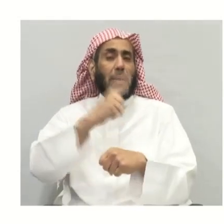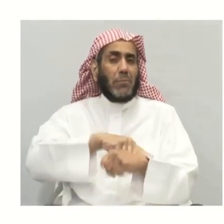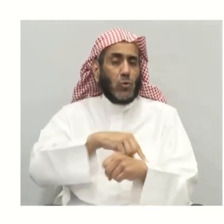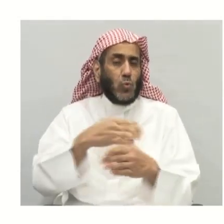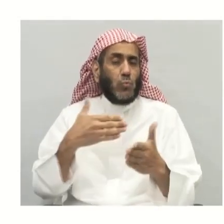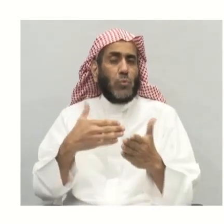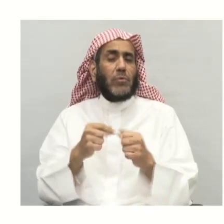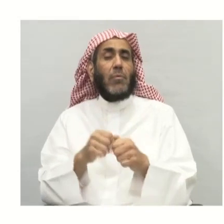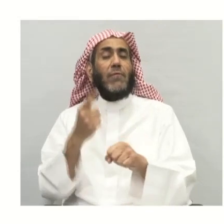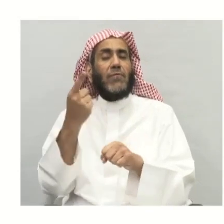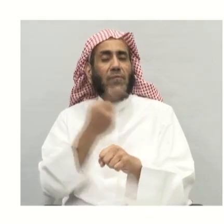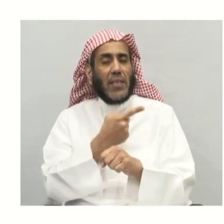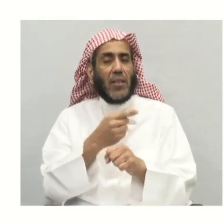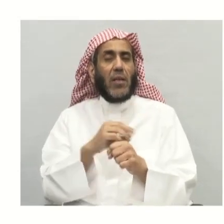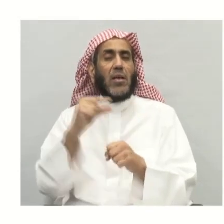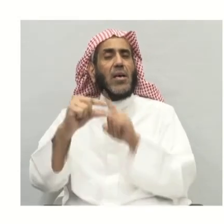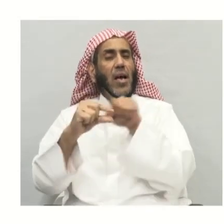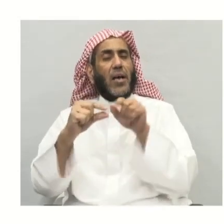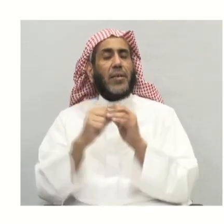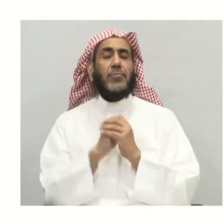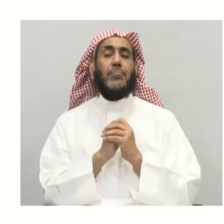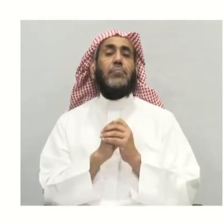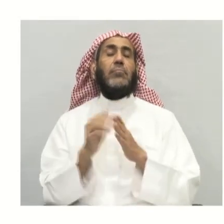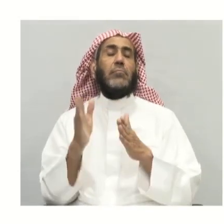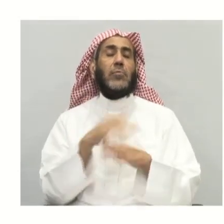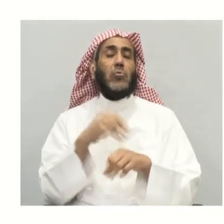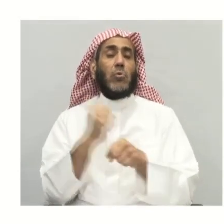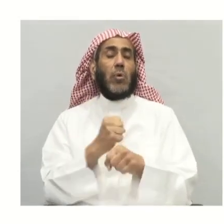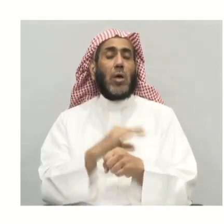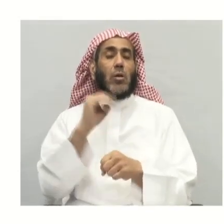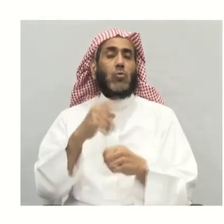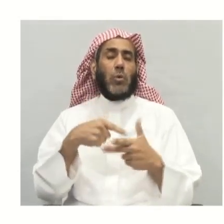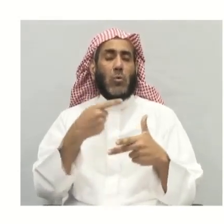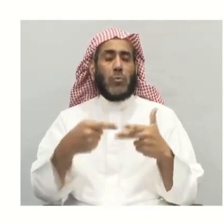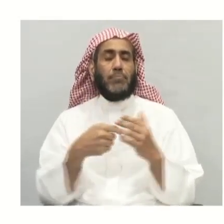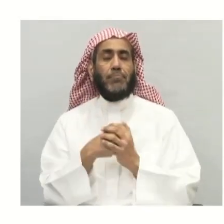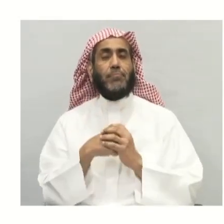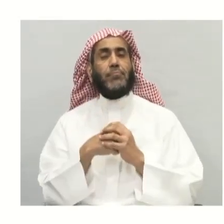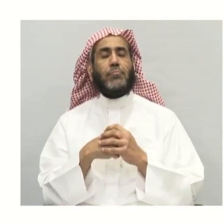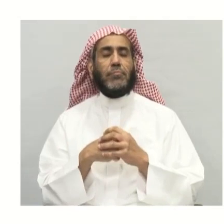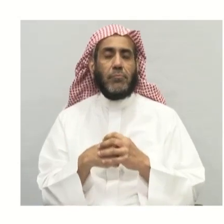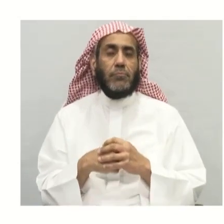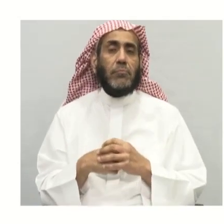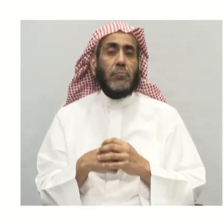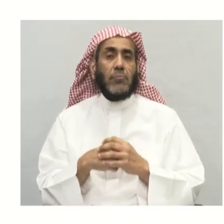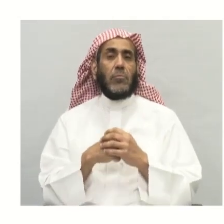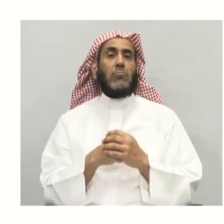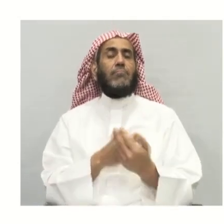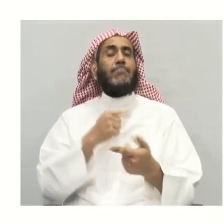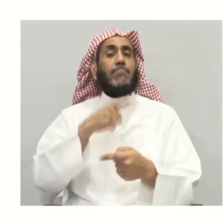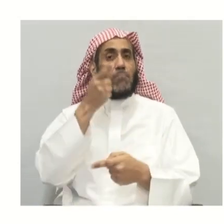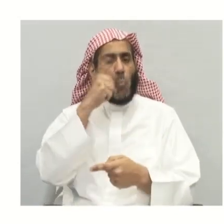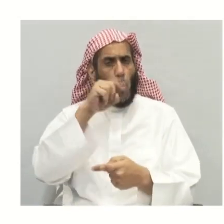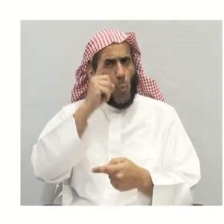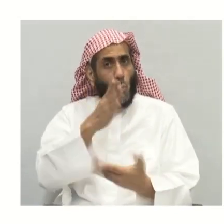وعلامه نصبه الفتحه الظاهره على اخره ايضا نطبق على جمله اخرى لتخلصوا في العمل